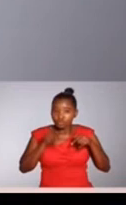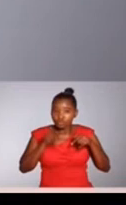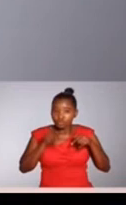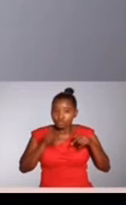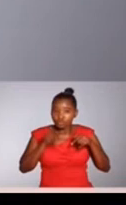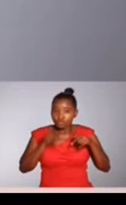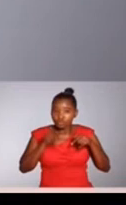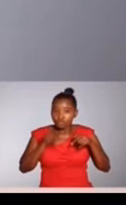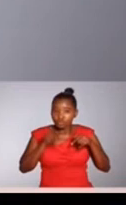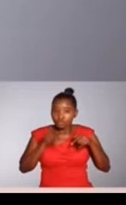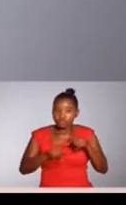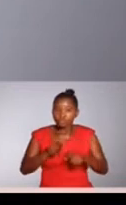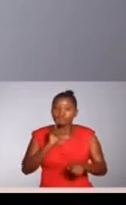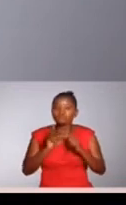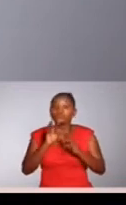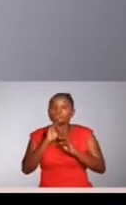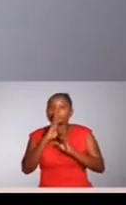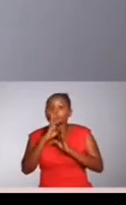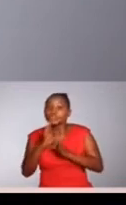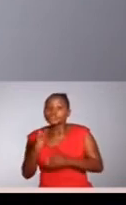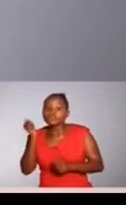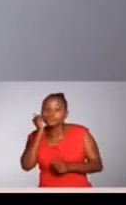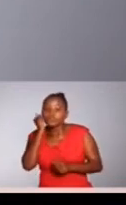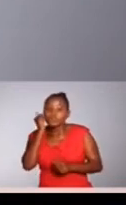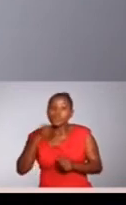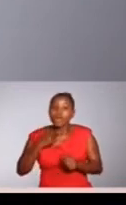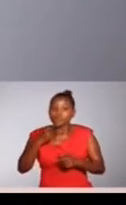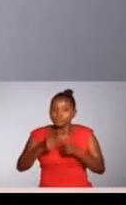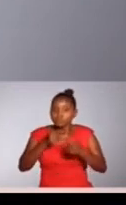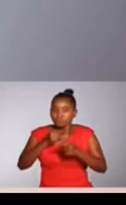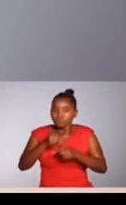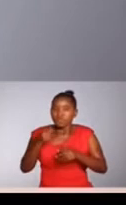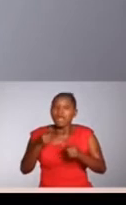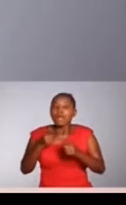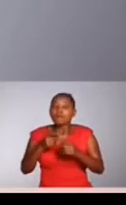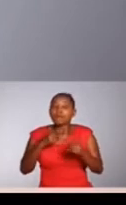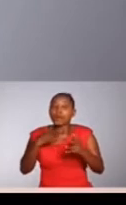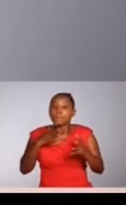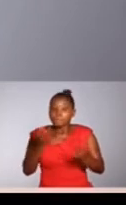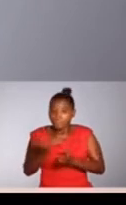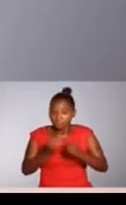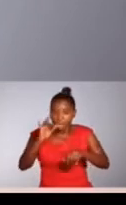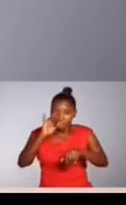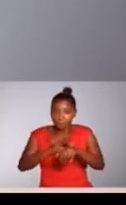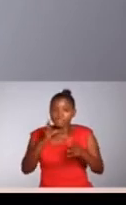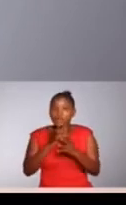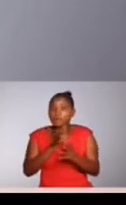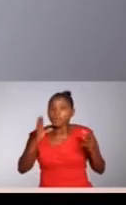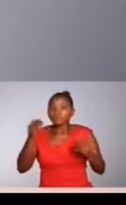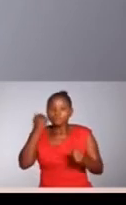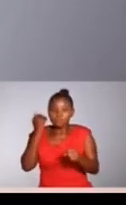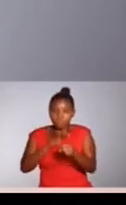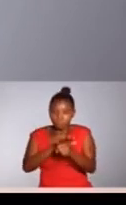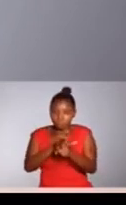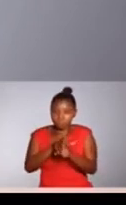Wadomson Falls, kutunye omudhinimani na mwadikutuwa mboholonewe wagishi wagideji Magitari ya rugi ya doru wao, makili hidari biashara yawe koreto hute tiwa na